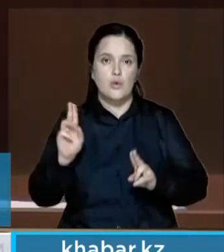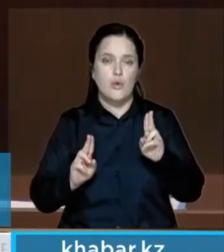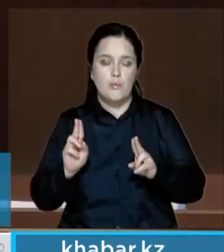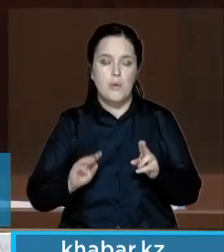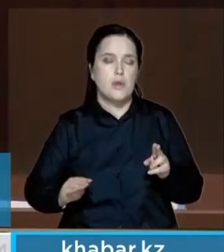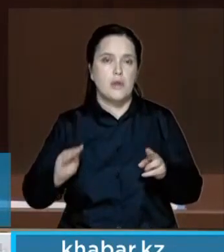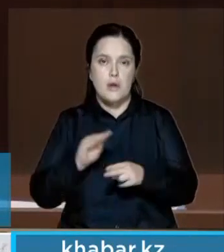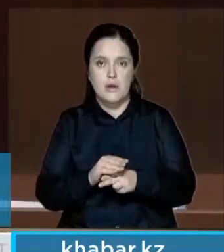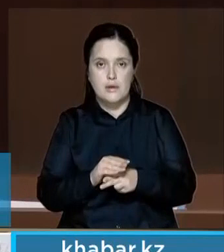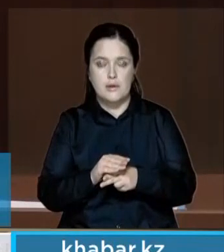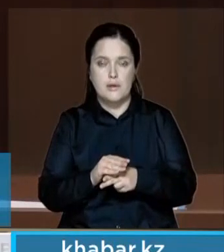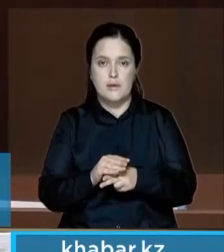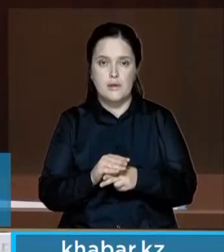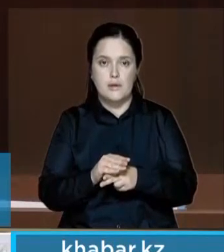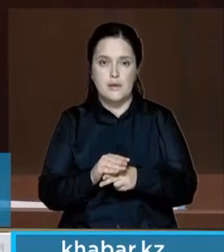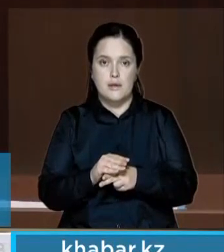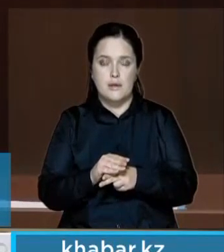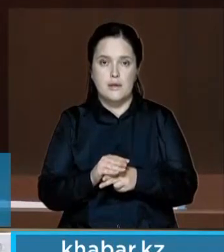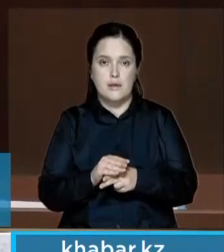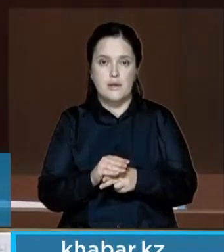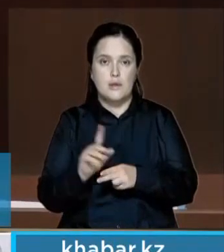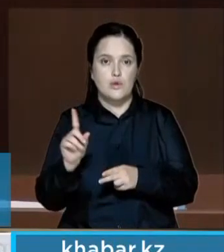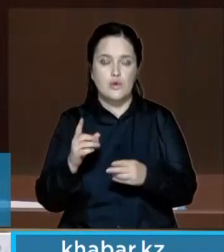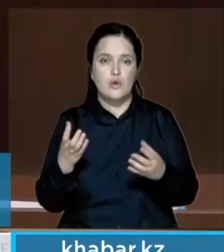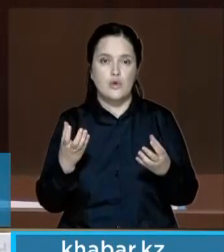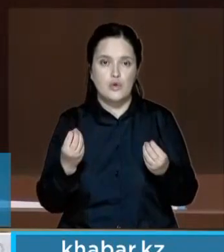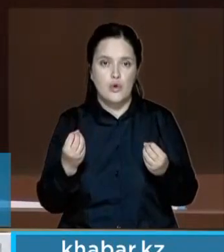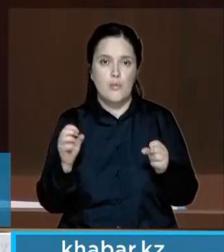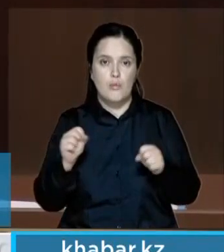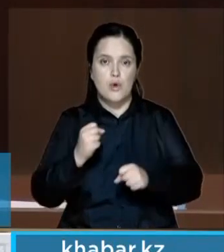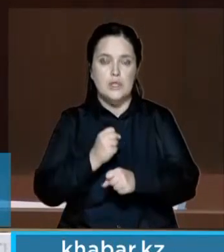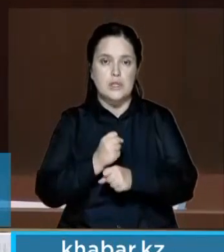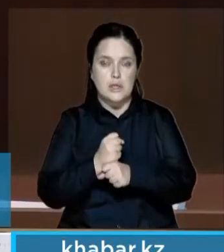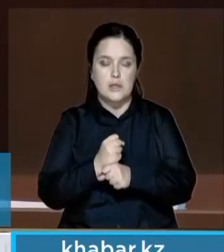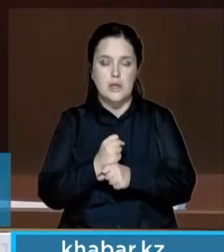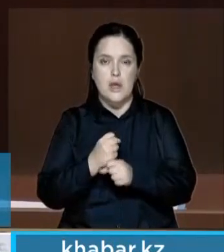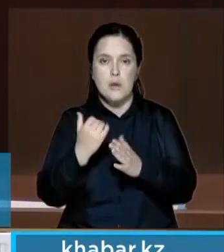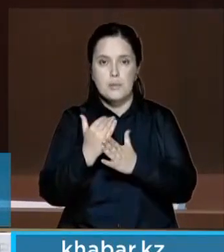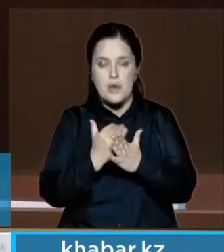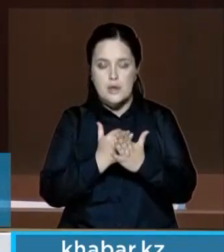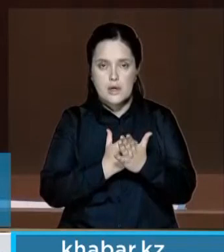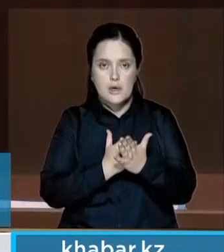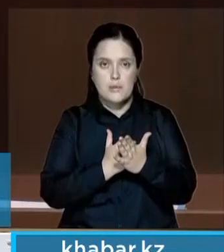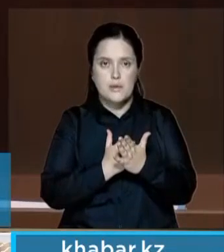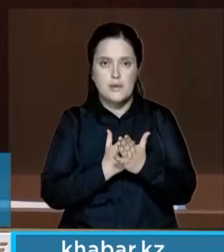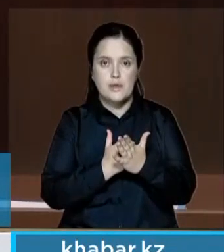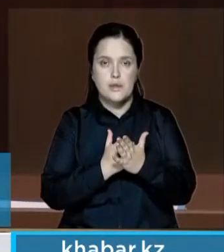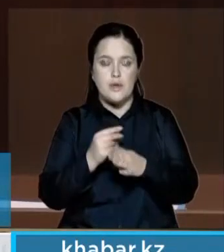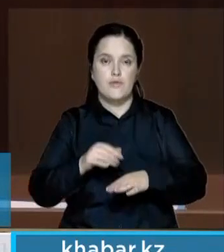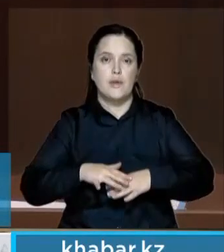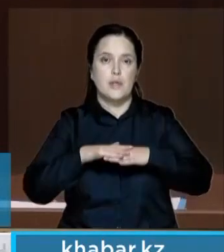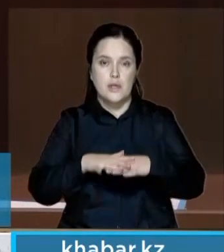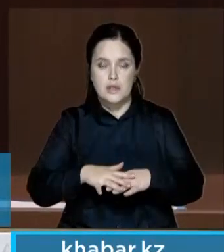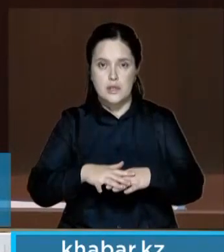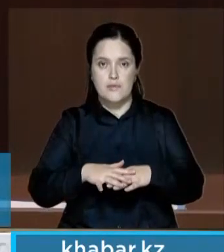должны принять, что еще нужно сделать с точки зрения каких-то программных документов или финансирования.